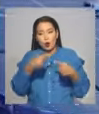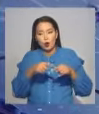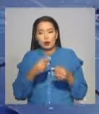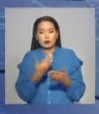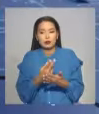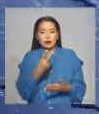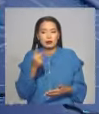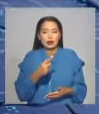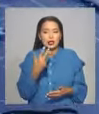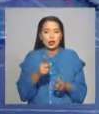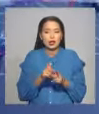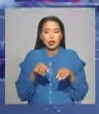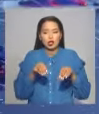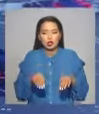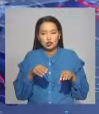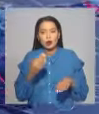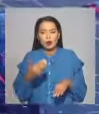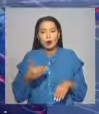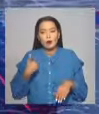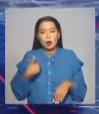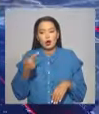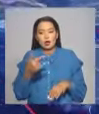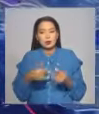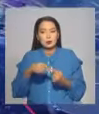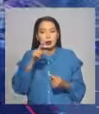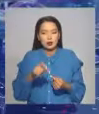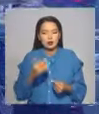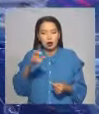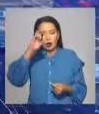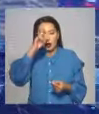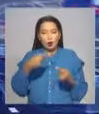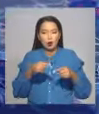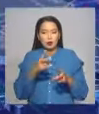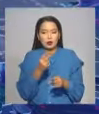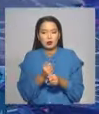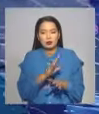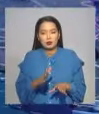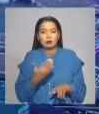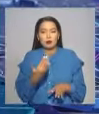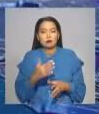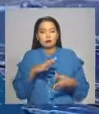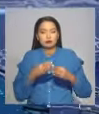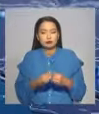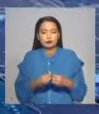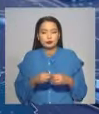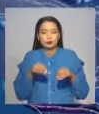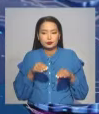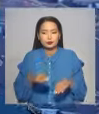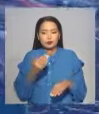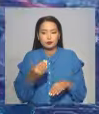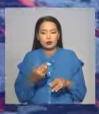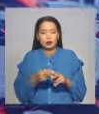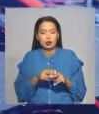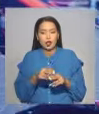и бизнеса. Однако государственные органы не делают из этого необходимых выводов, не проводят домашнюю работу. Доля дел, которые они могли бы не доводить до